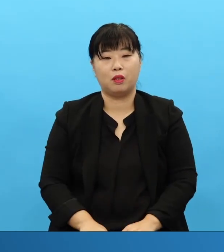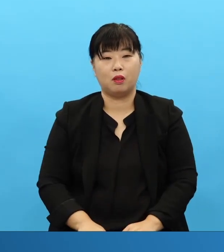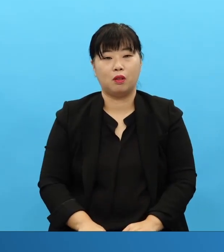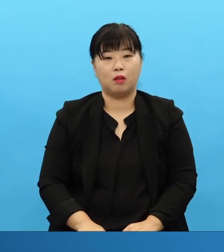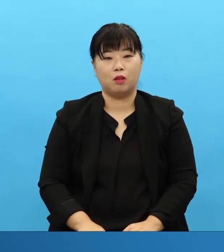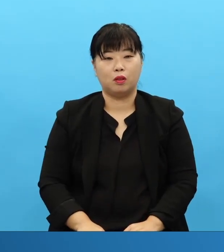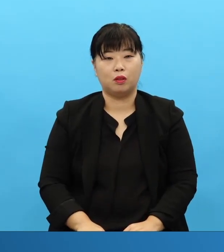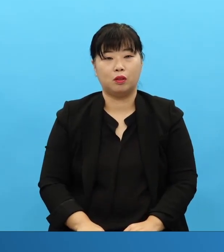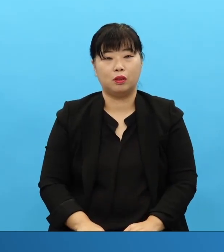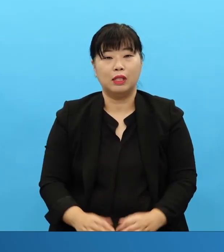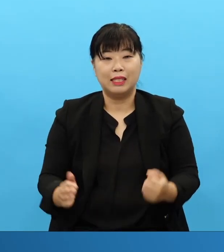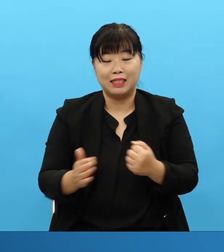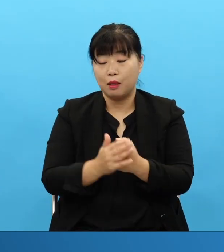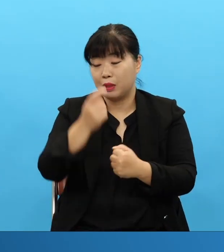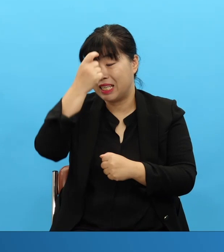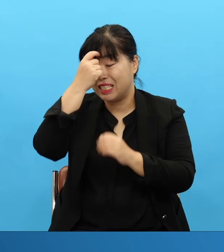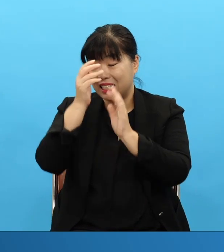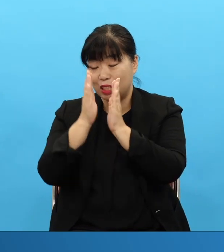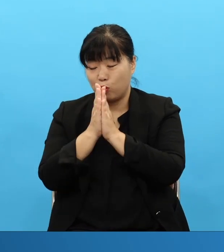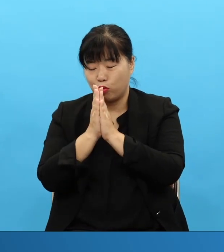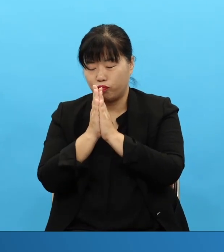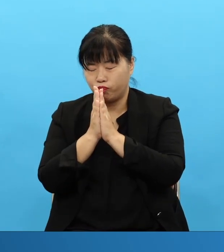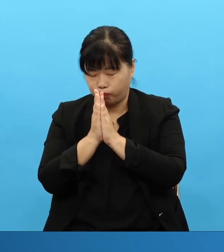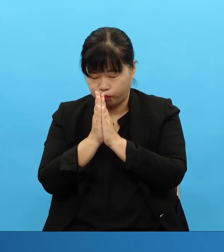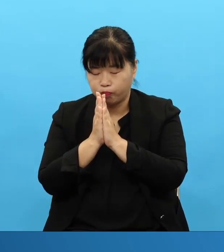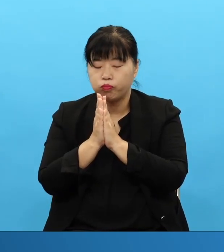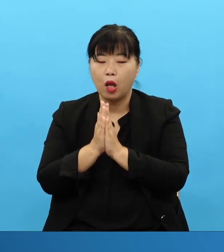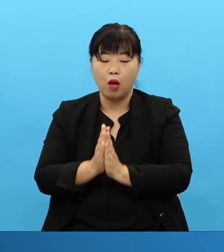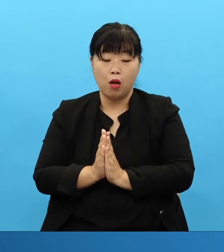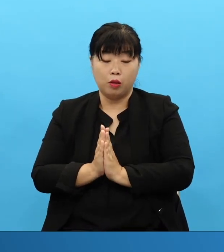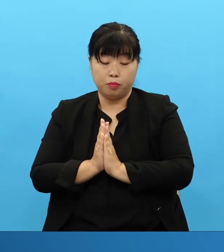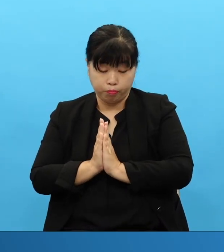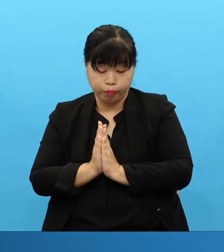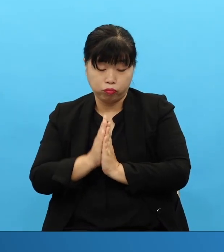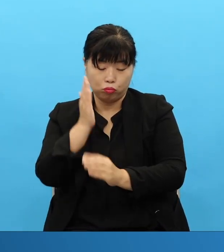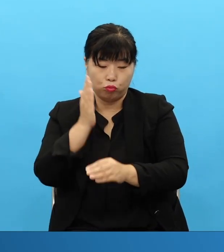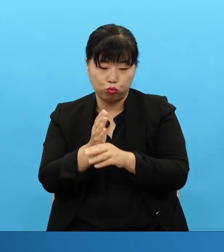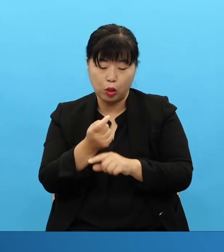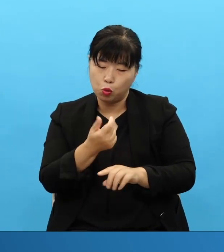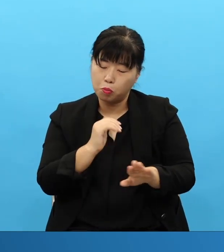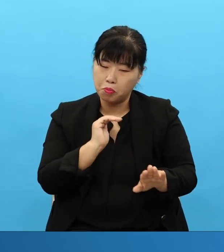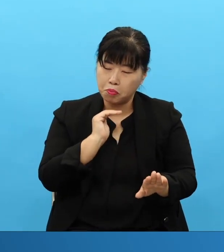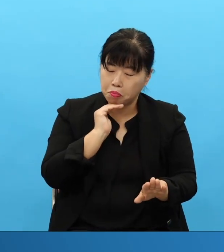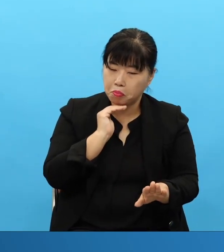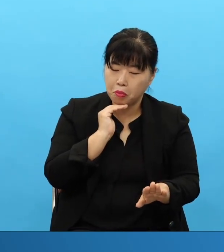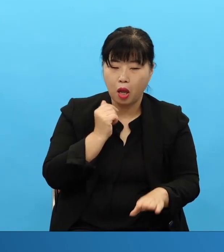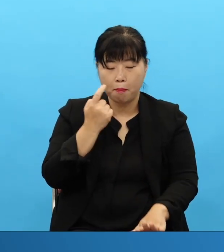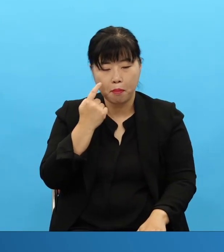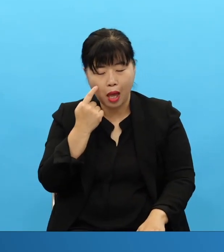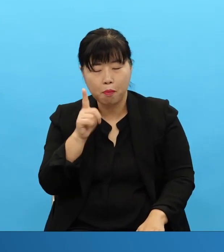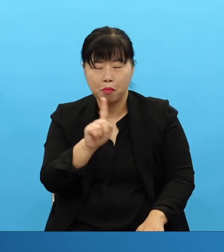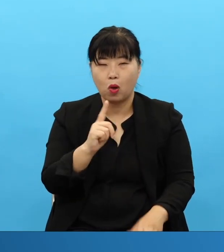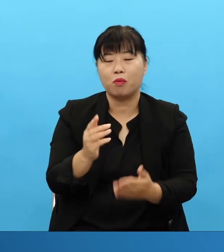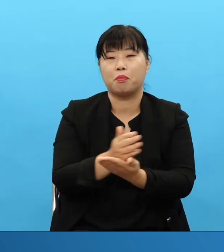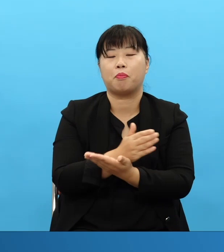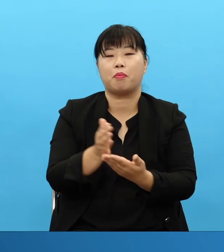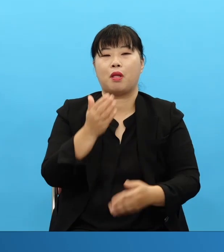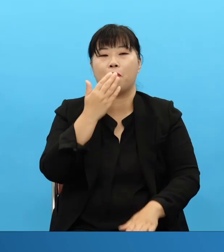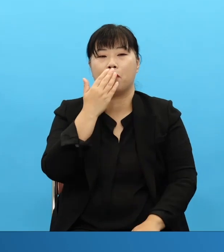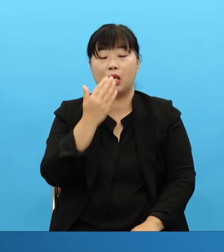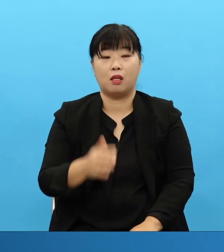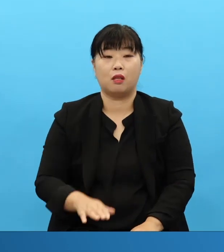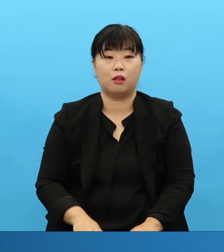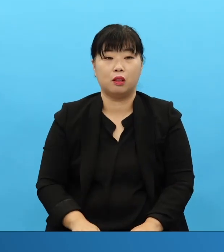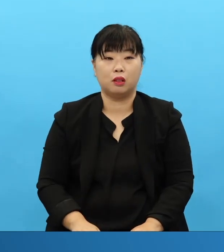So that's why at times we 예수님이 wait. 기다리랬잖아요. Because Jesus told us to wait. 그냥 기다리는 게 아니고 이 약속 누리면서 기다리는 거예요. And you're not just waiting, you're